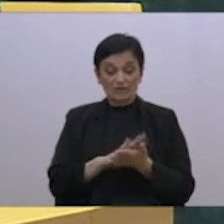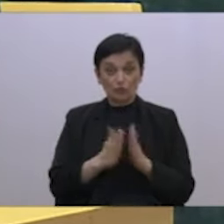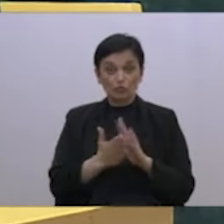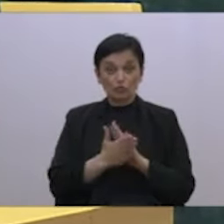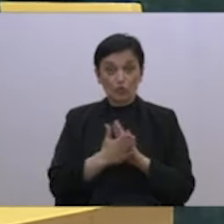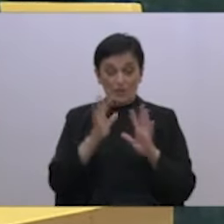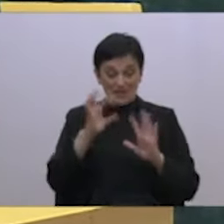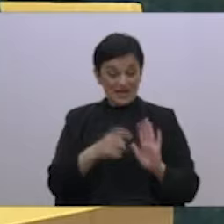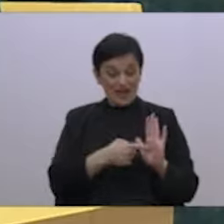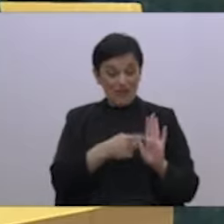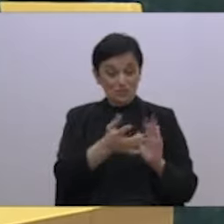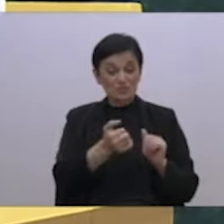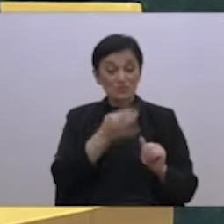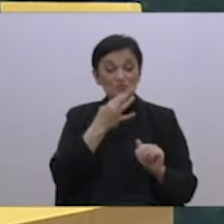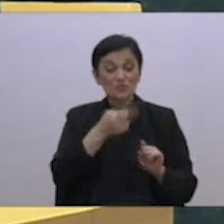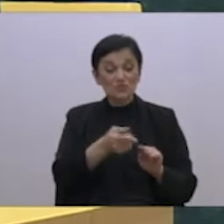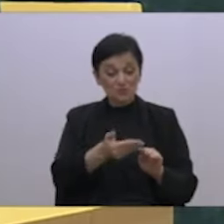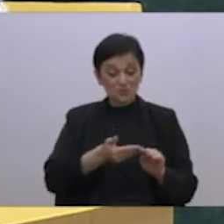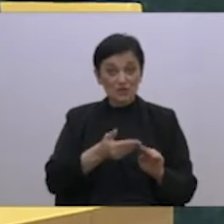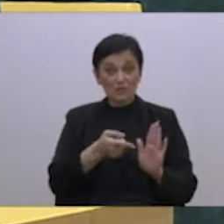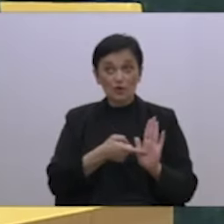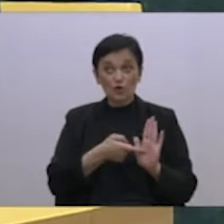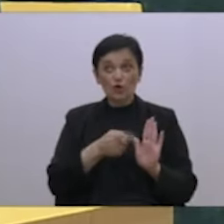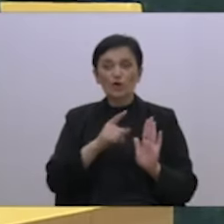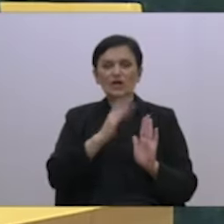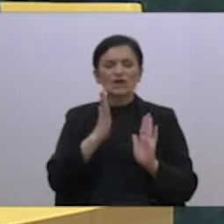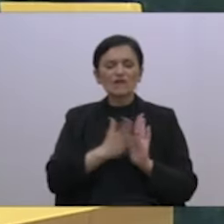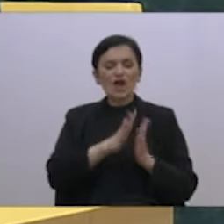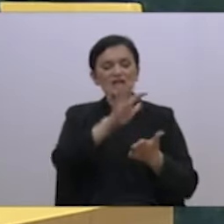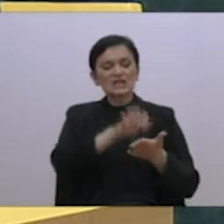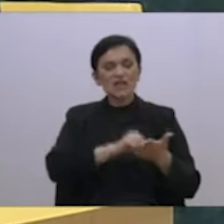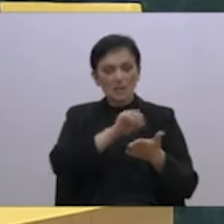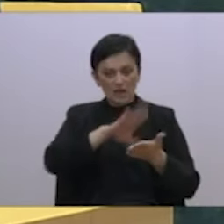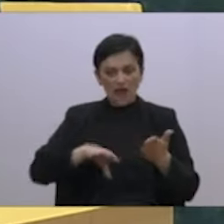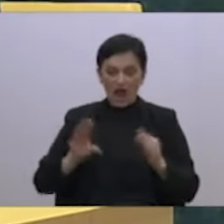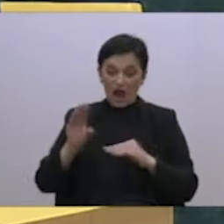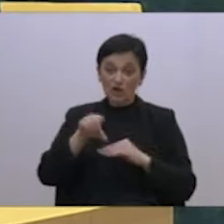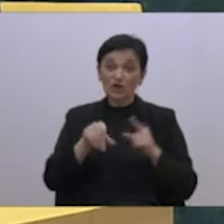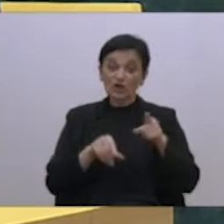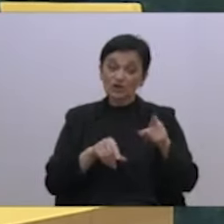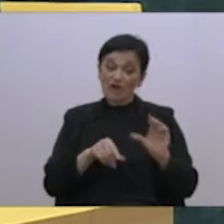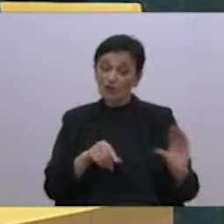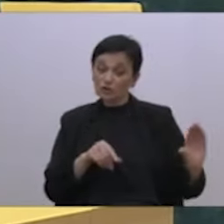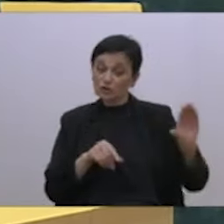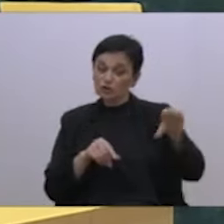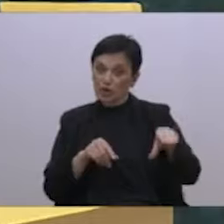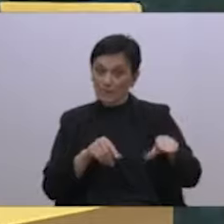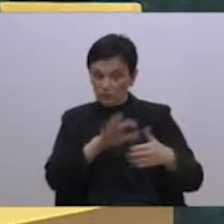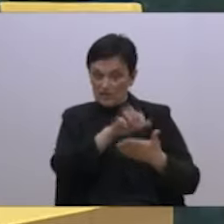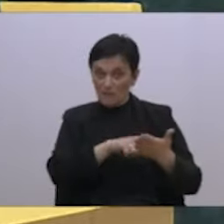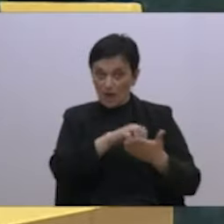ამ კანონის მიღებამდე ის ხომ შემოიტანს ყოველგვარი დაბეგვრის გარეშე და თქვენასაც შემოიტანთ ხომ იბეგრებით მე ჩაიქვით